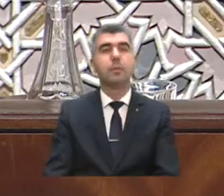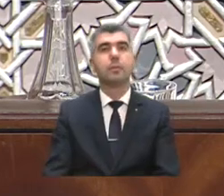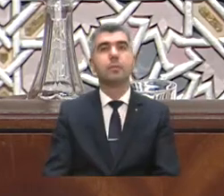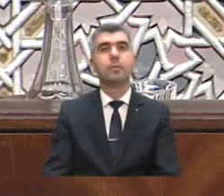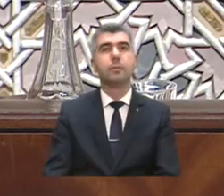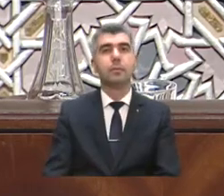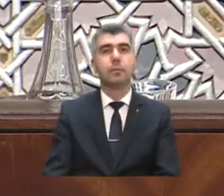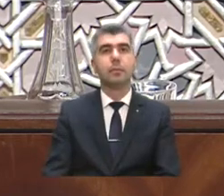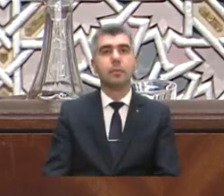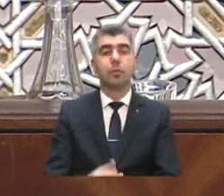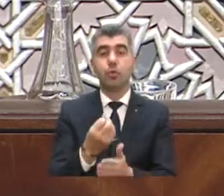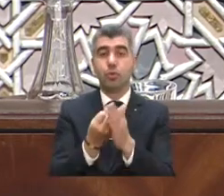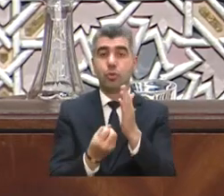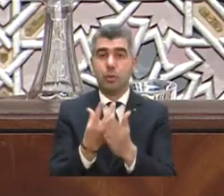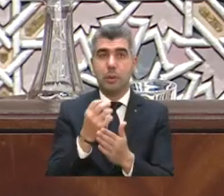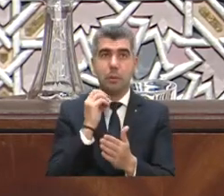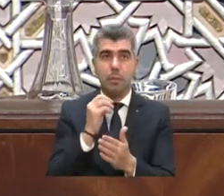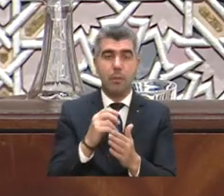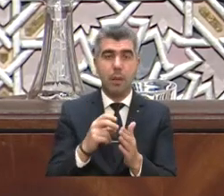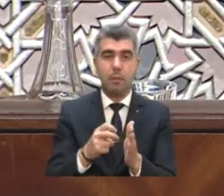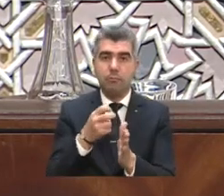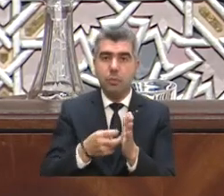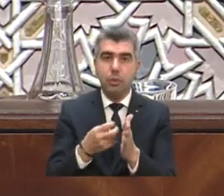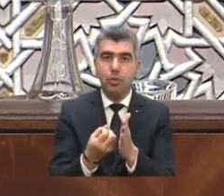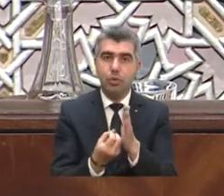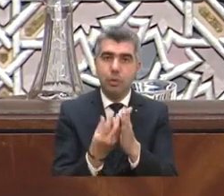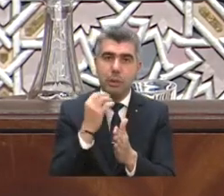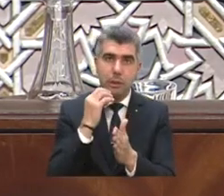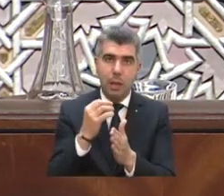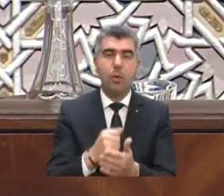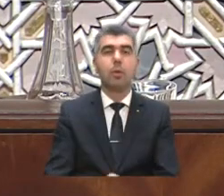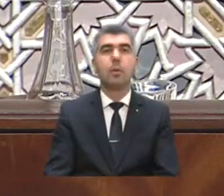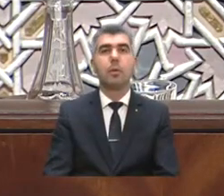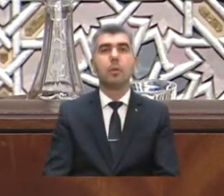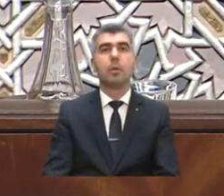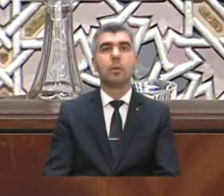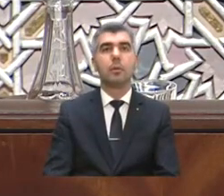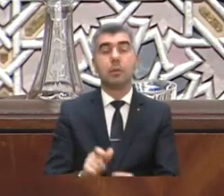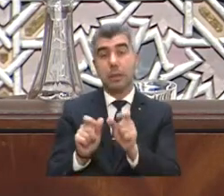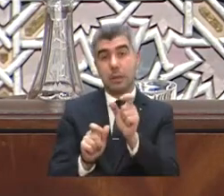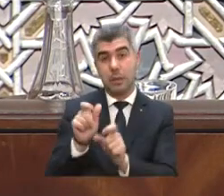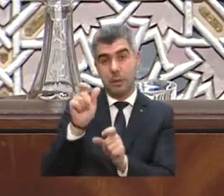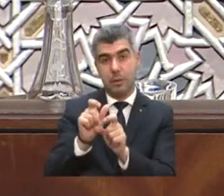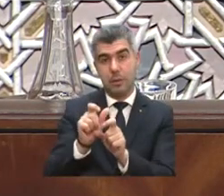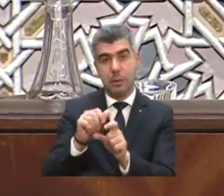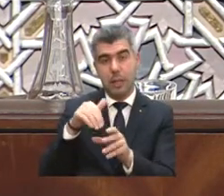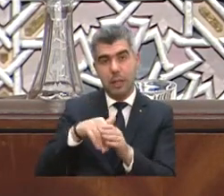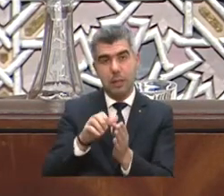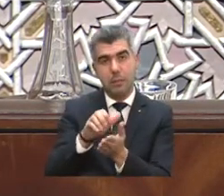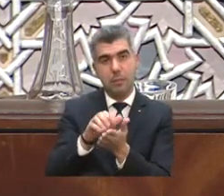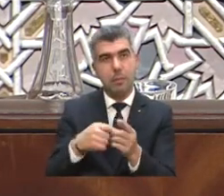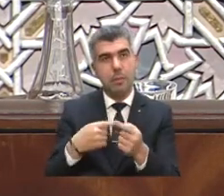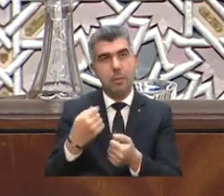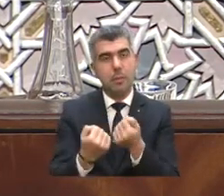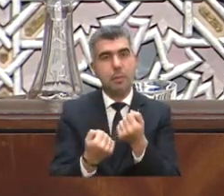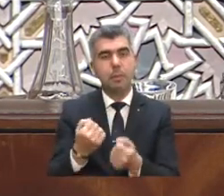بسؤال عن تحديد قطاع النقل للسيدات والسادة النواب المحترمين من فريق الأصالة